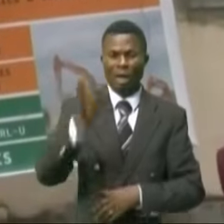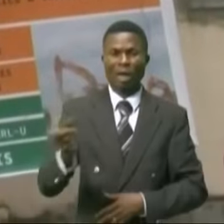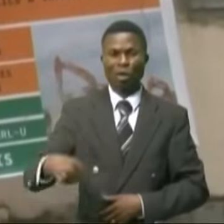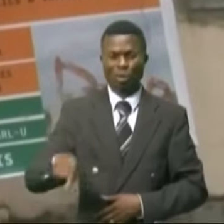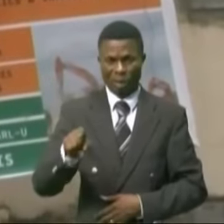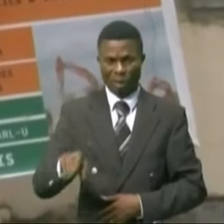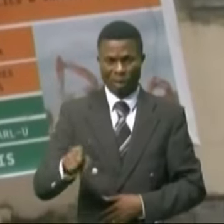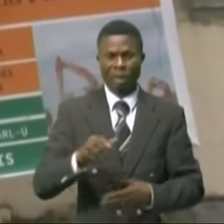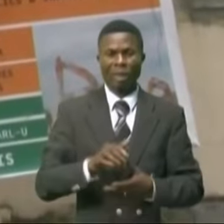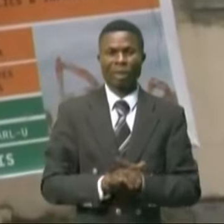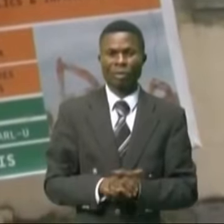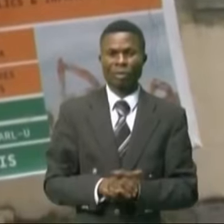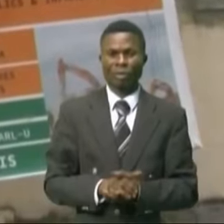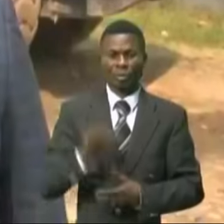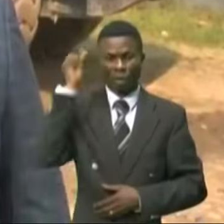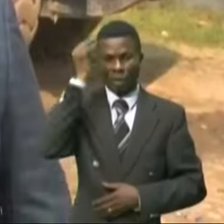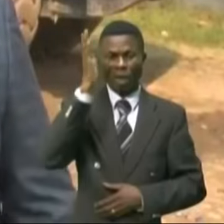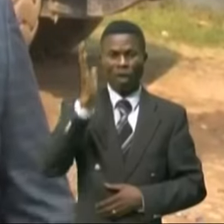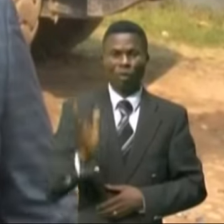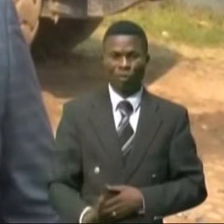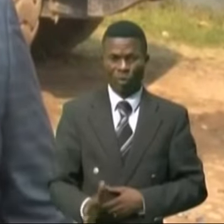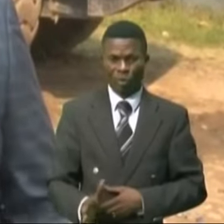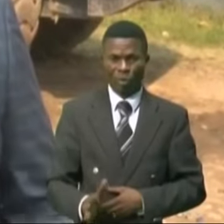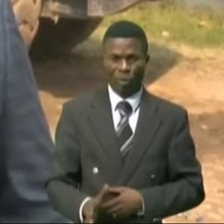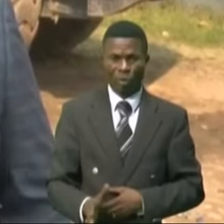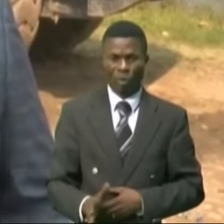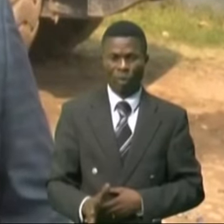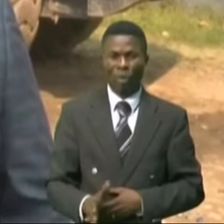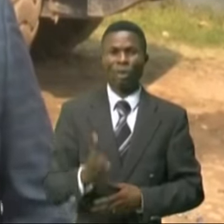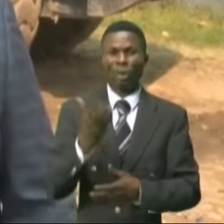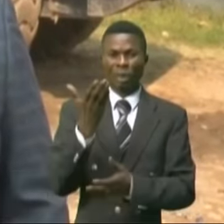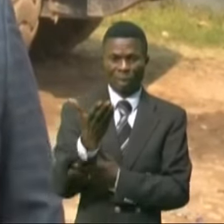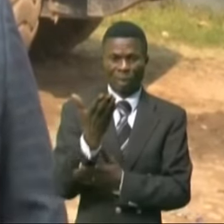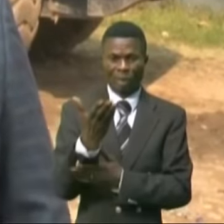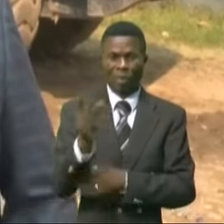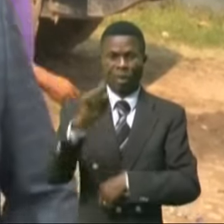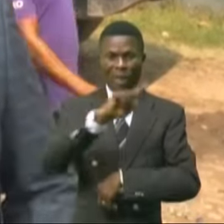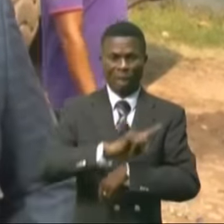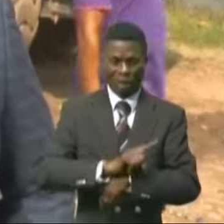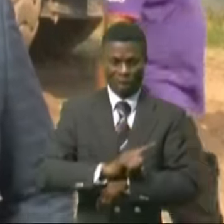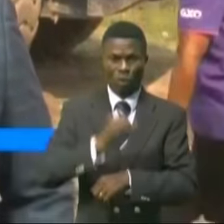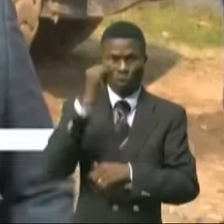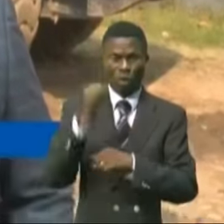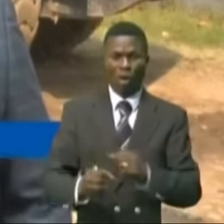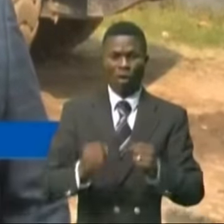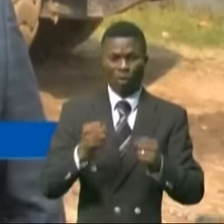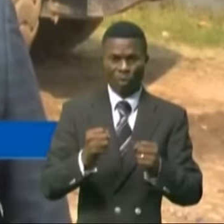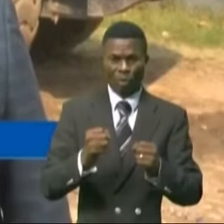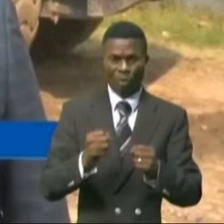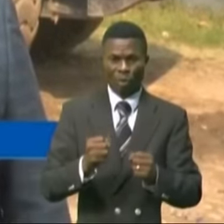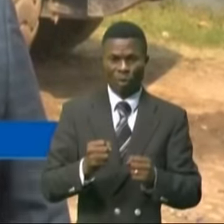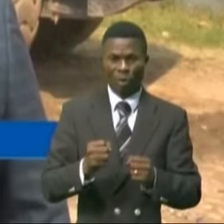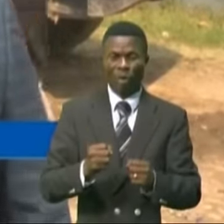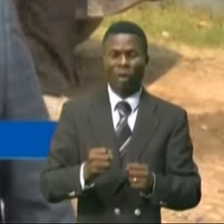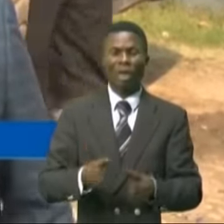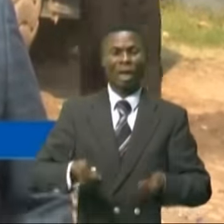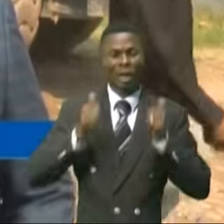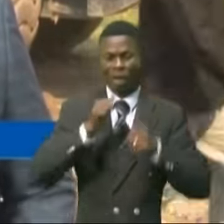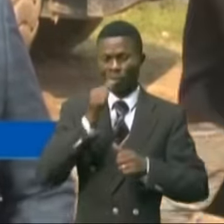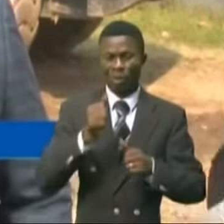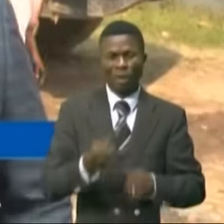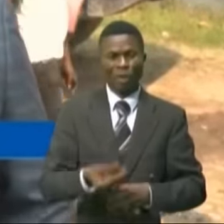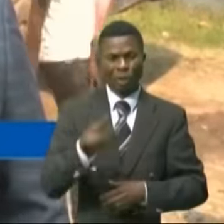Lagombe. Le gouverneur, du premier jour du mandat jusqu'au dernier jour du mandat, il n'a pas du tout lésiné sur les